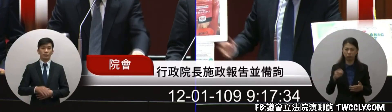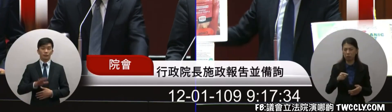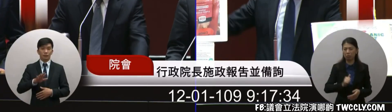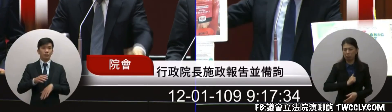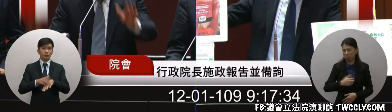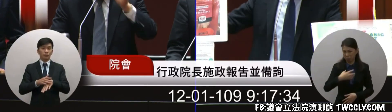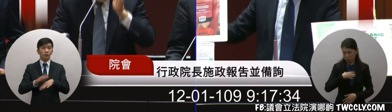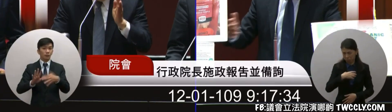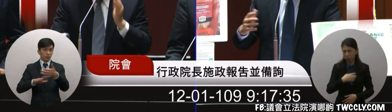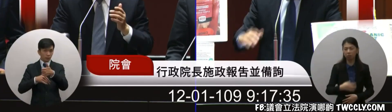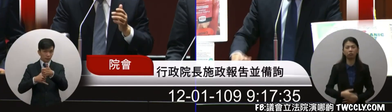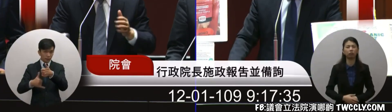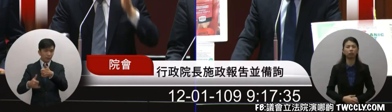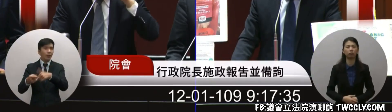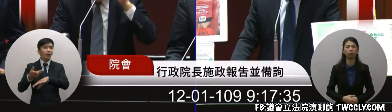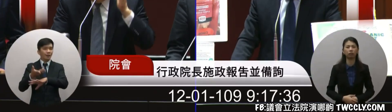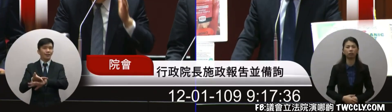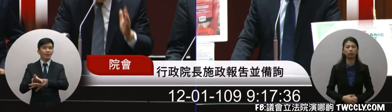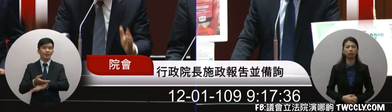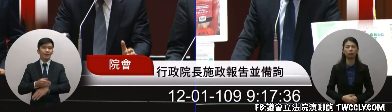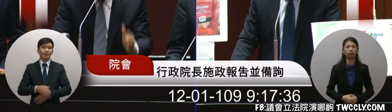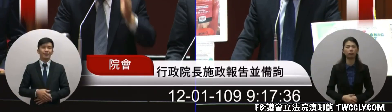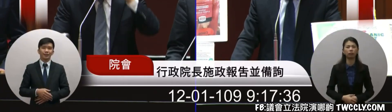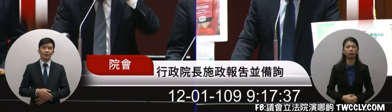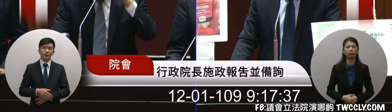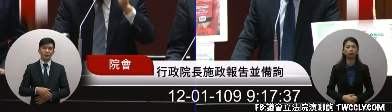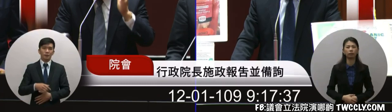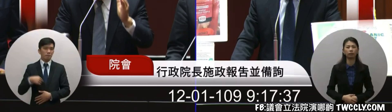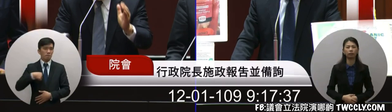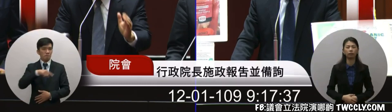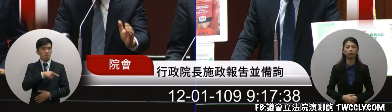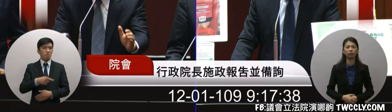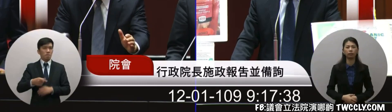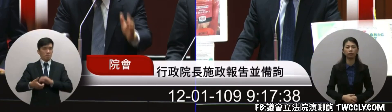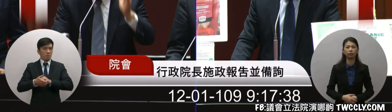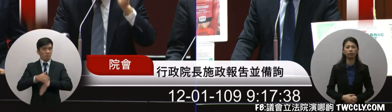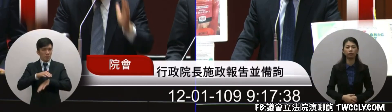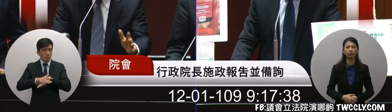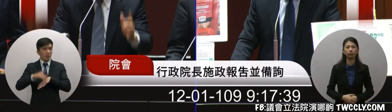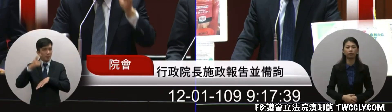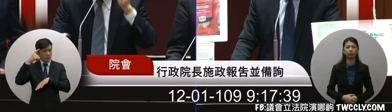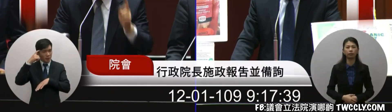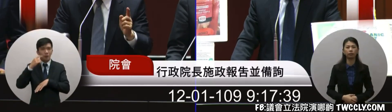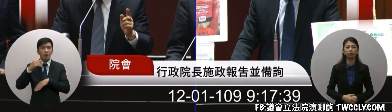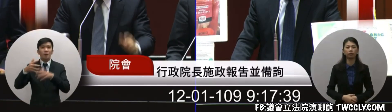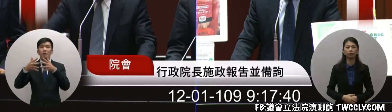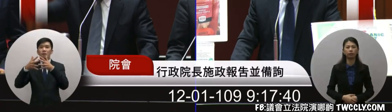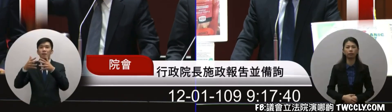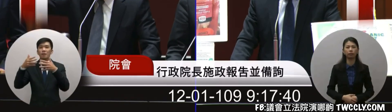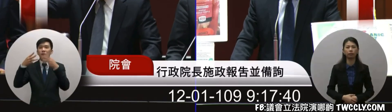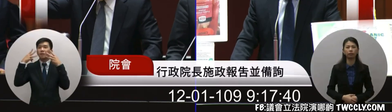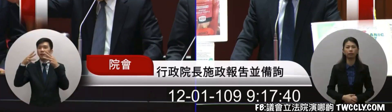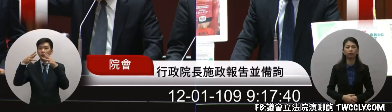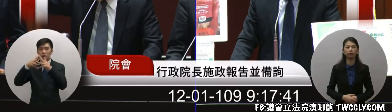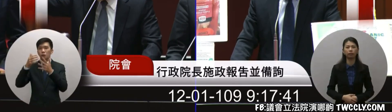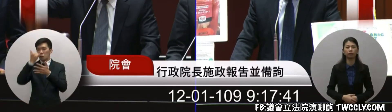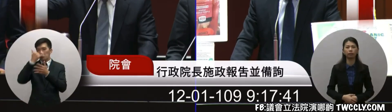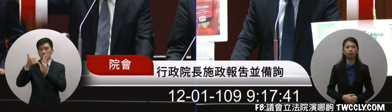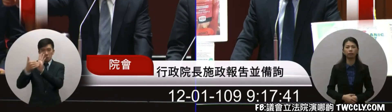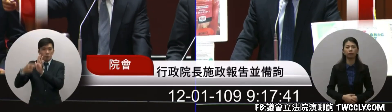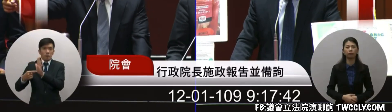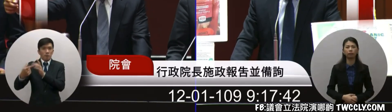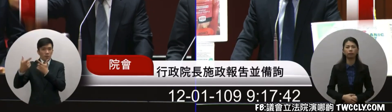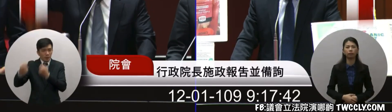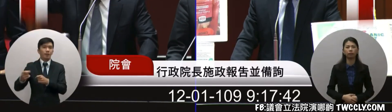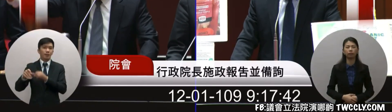是这样讲。 委员你放心，我们一定用防止非洲猪瘟这种魄力跟效力，我们一定进口，你